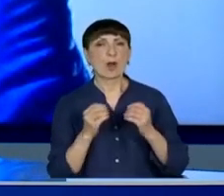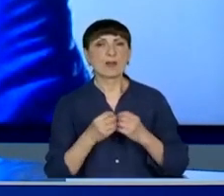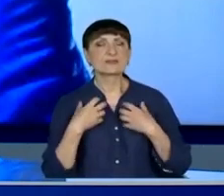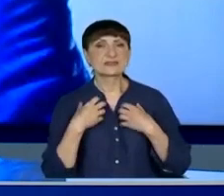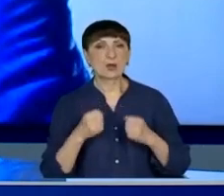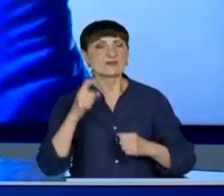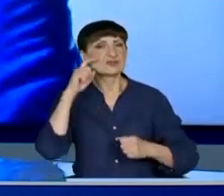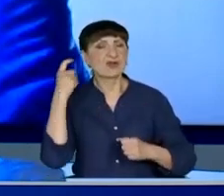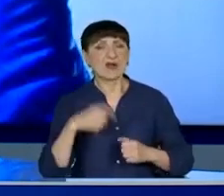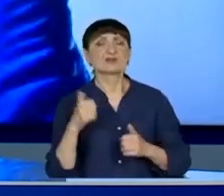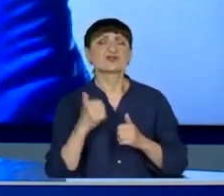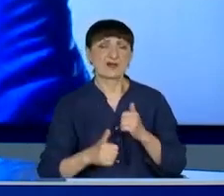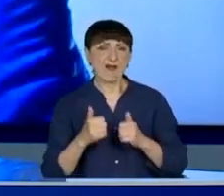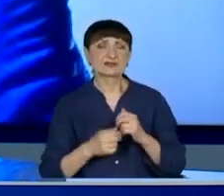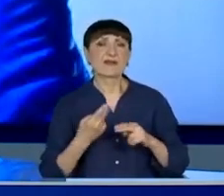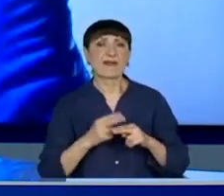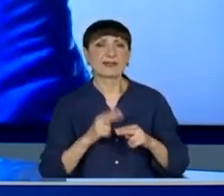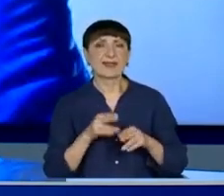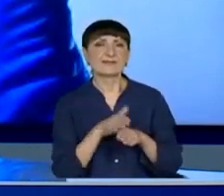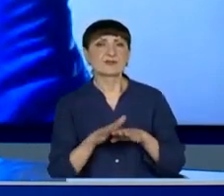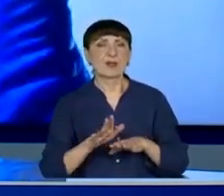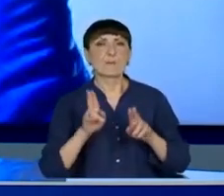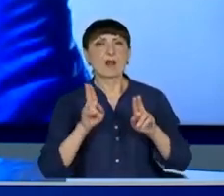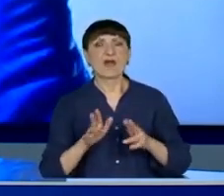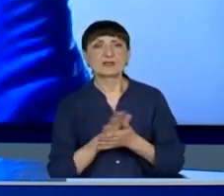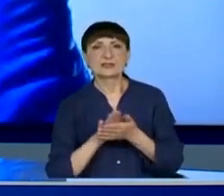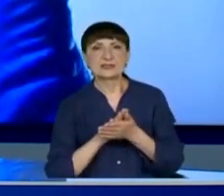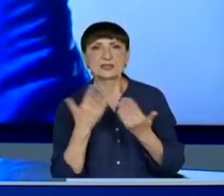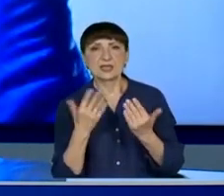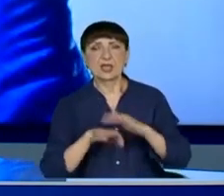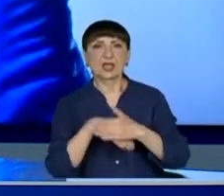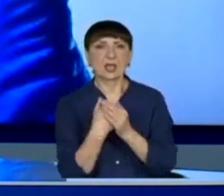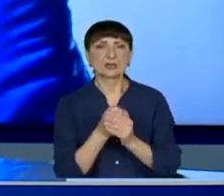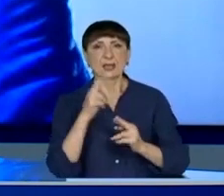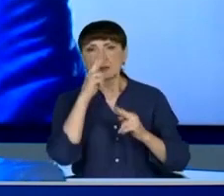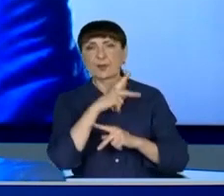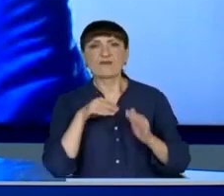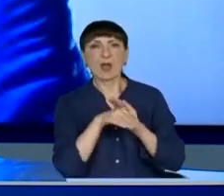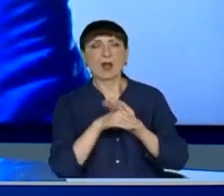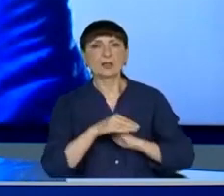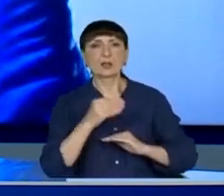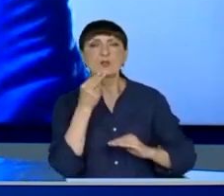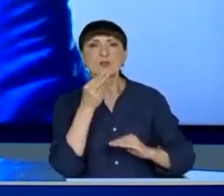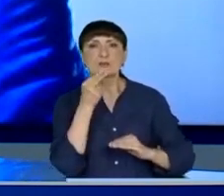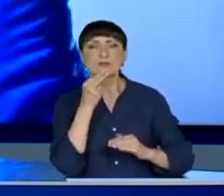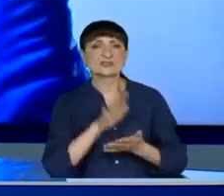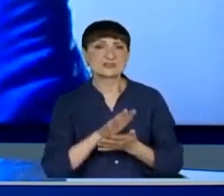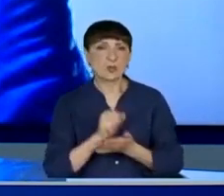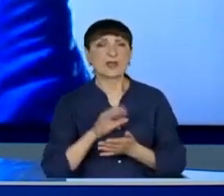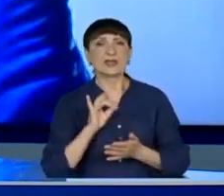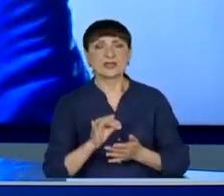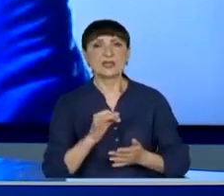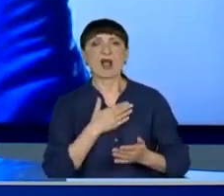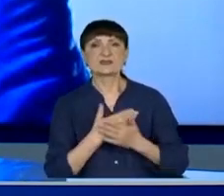здоровьем в жару довольно часто становится несоблюдение правил личной гигиены, неправильное хранение продуктов в теплое время года. Также